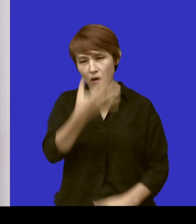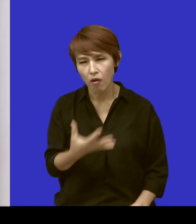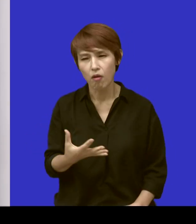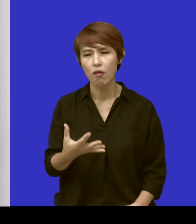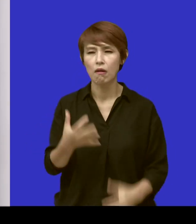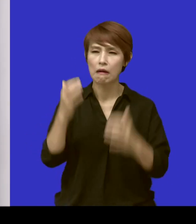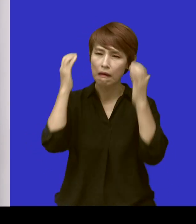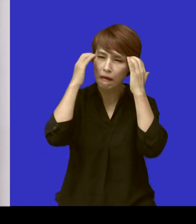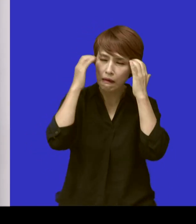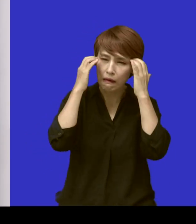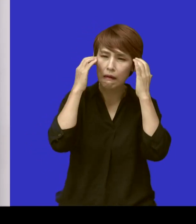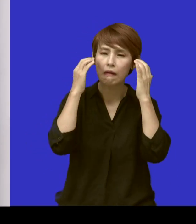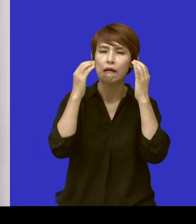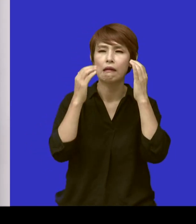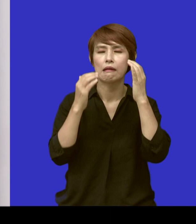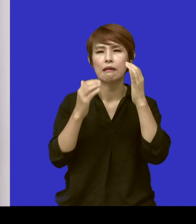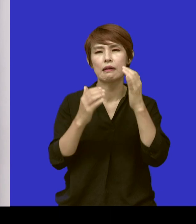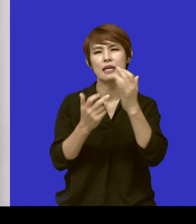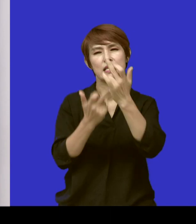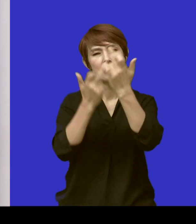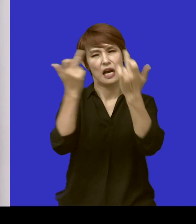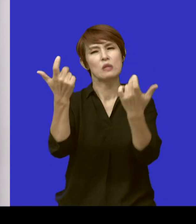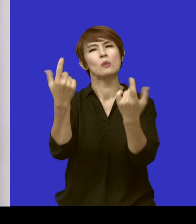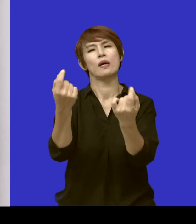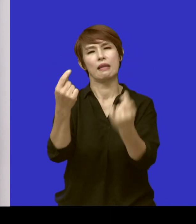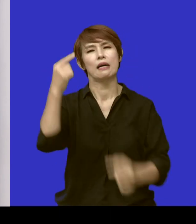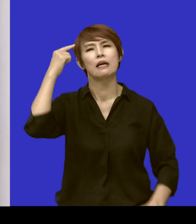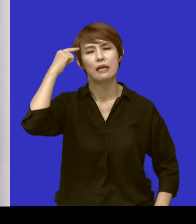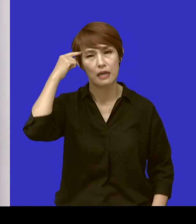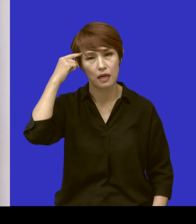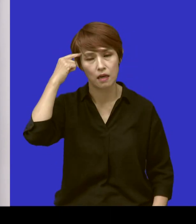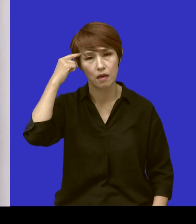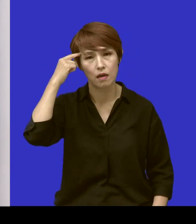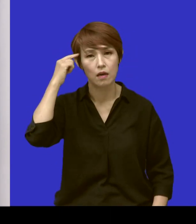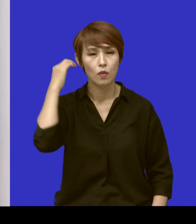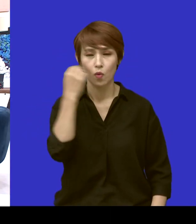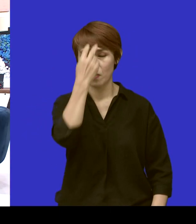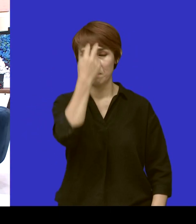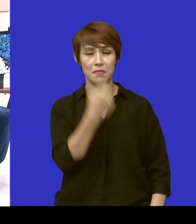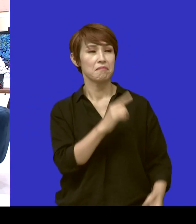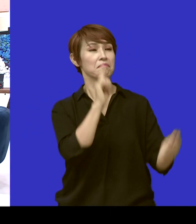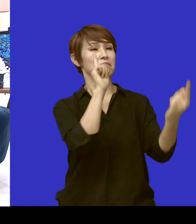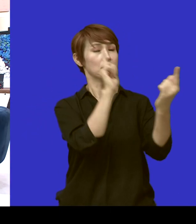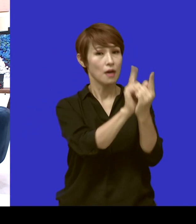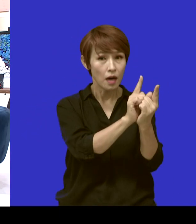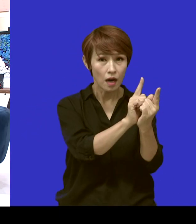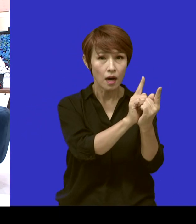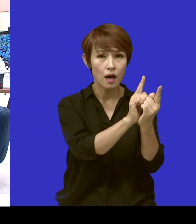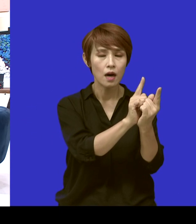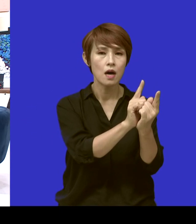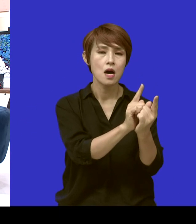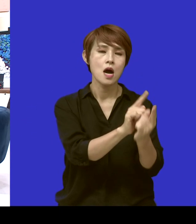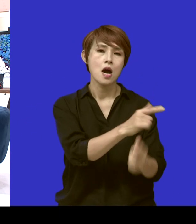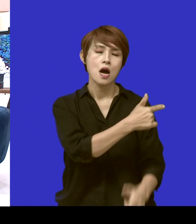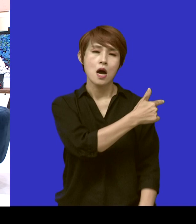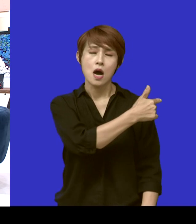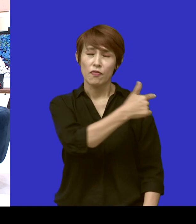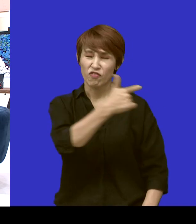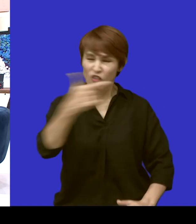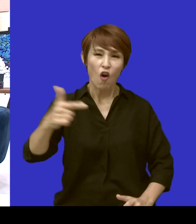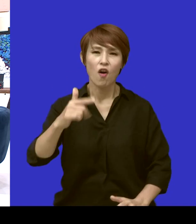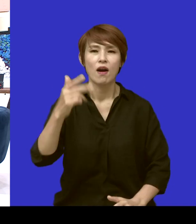그렇겠네요. 그거를 30년 동안 겪으면서 살다가 농맹인을 만났는데 농맹인은 태산이었어요.